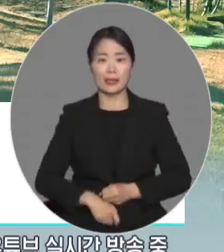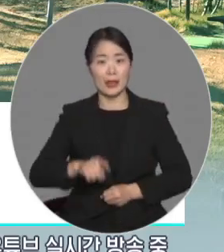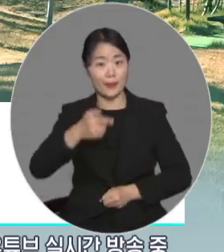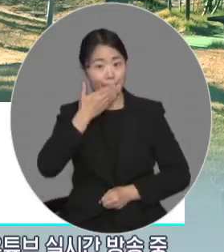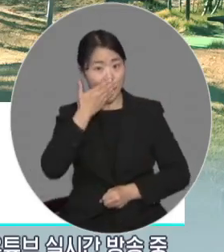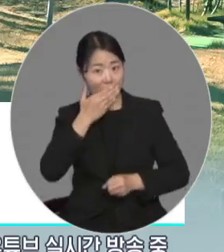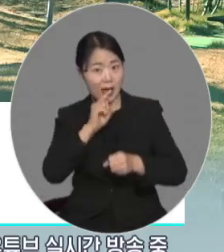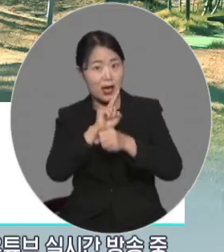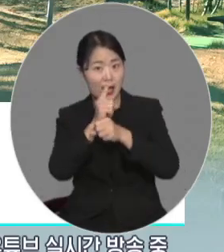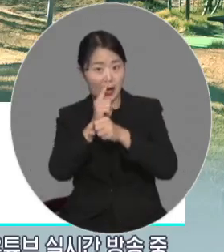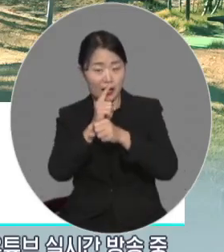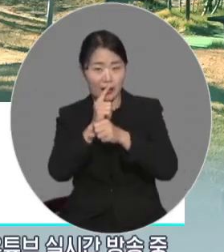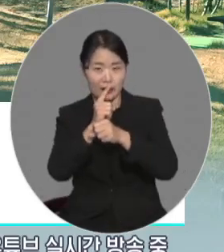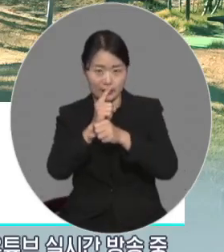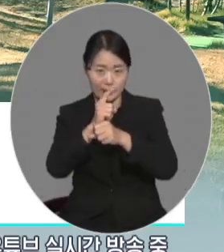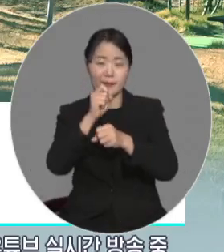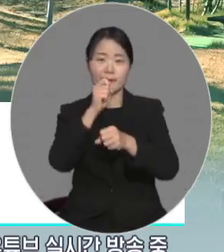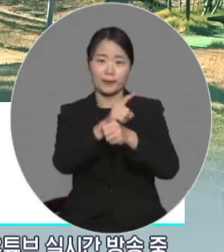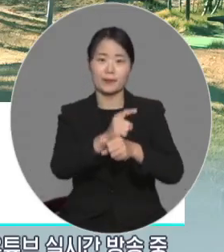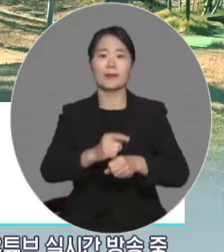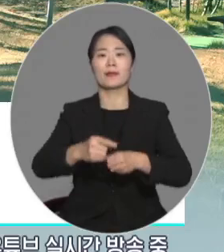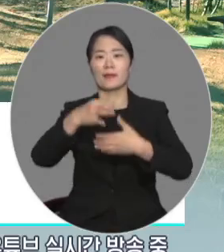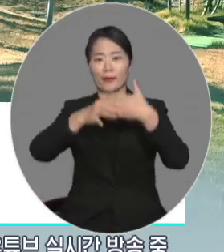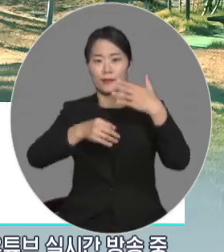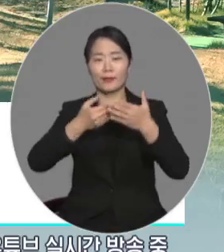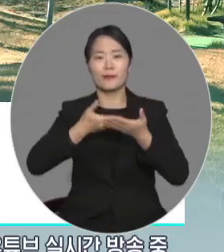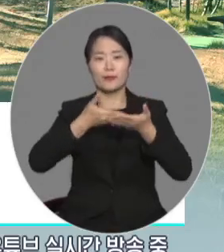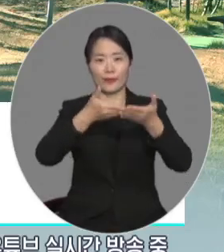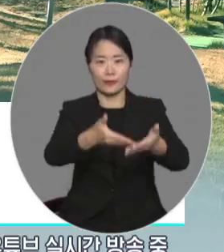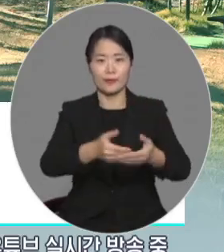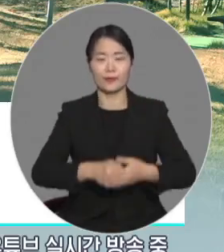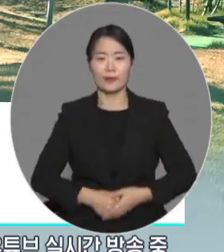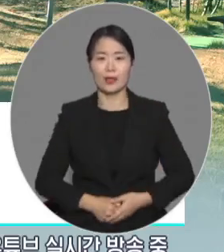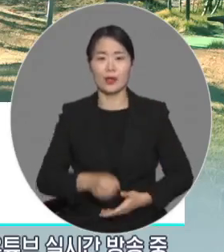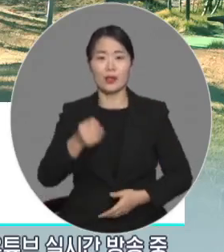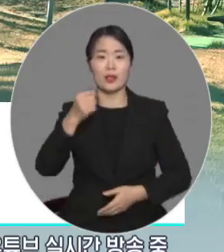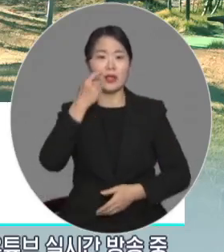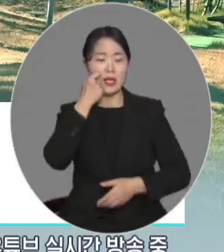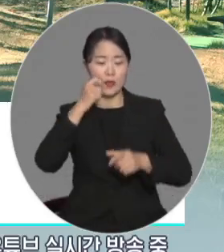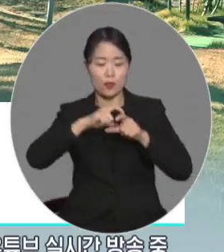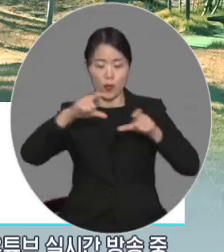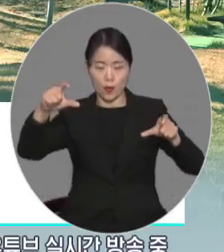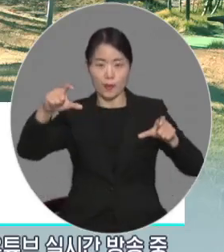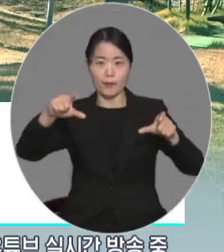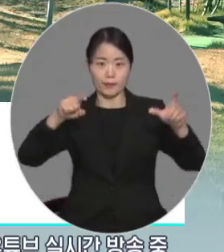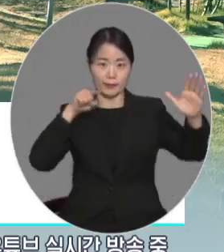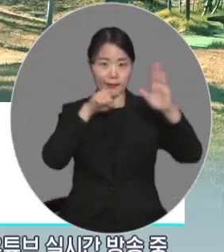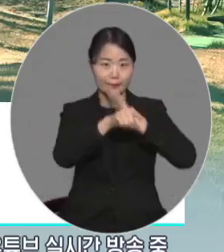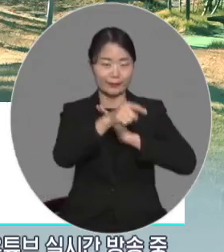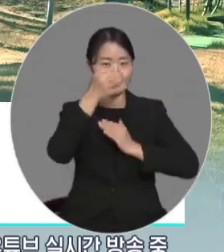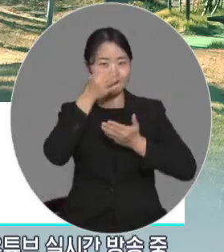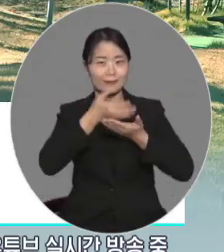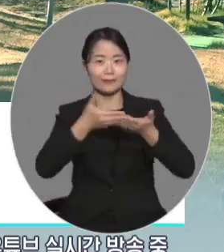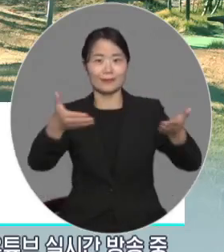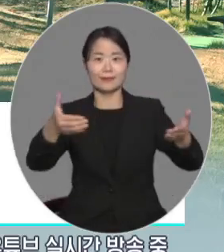보도로 전합니다. 오늘 그 첫 순서로 체육시설 선진지인 일본을 취재했습니다. 전병주